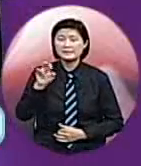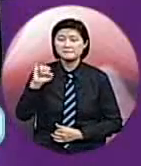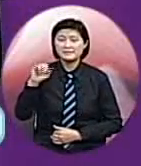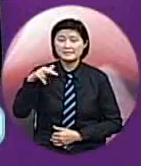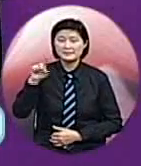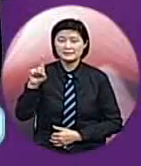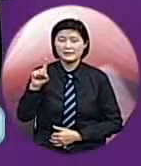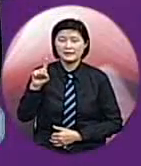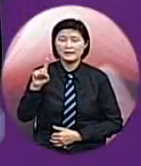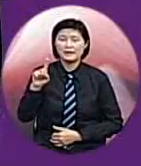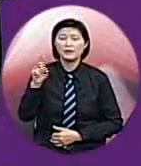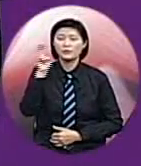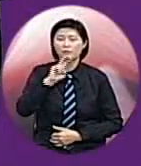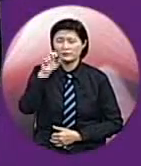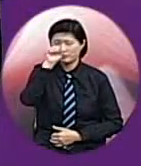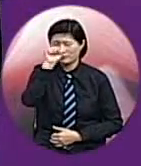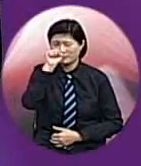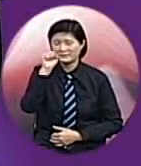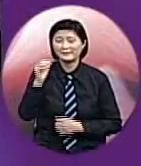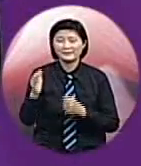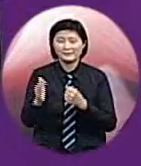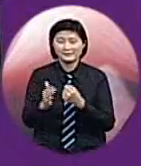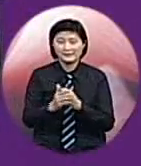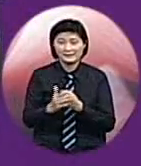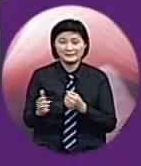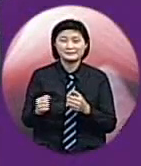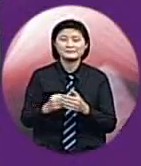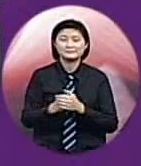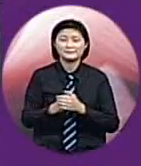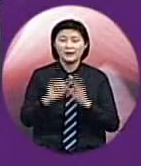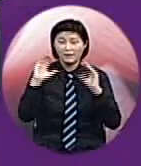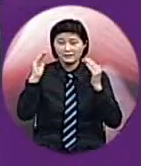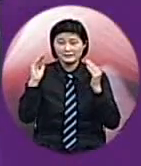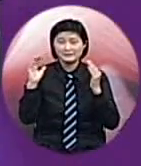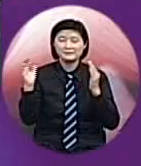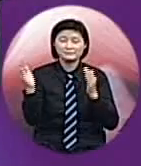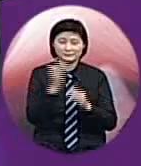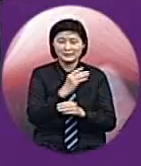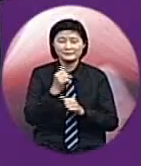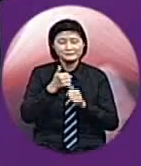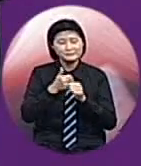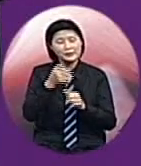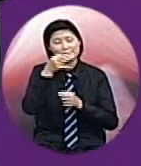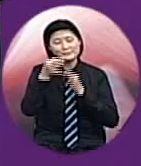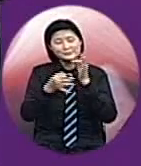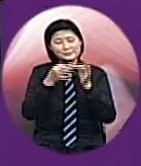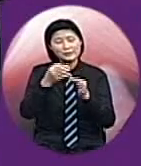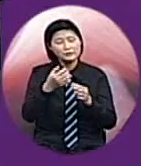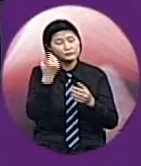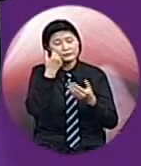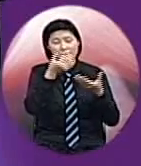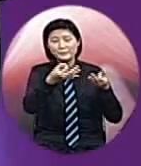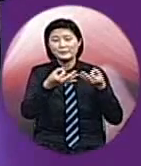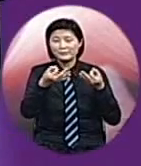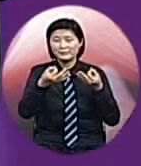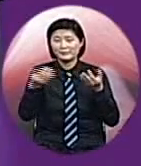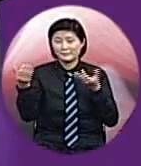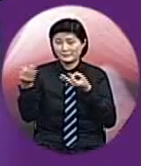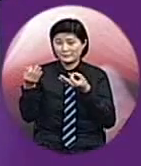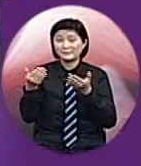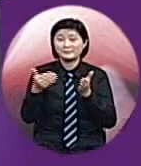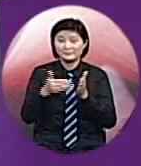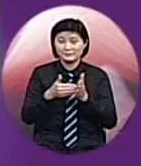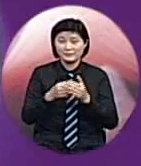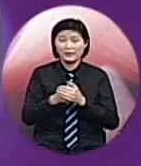그 노래를 좋아해가지고 네. 어릴 때부터 따라 부르는 걸 주변에서 봤어요. 예.